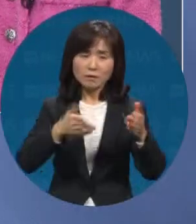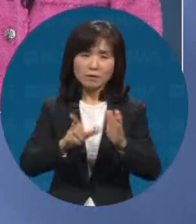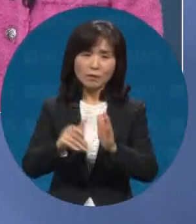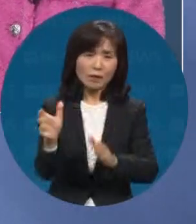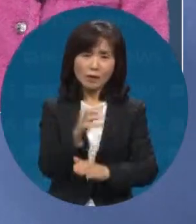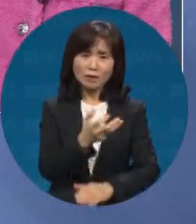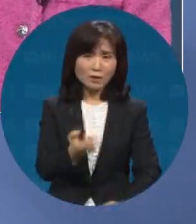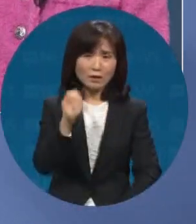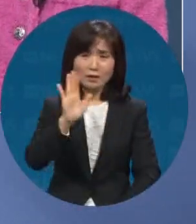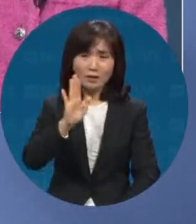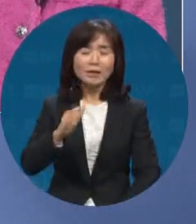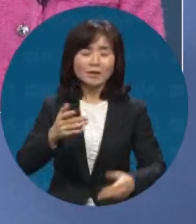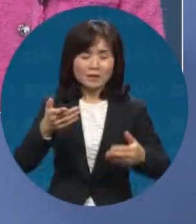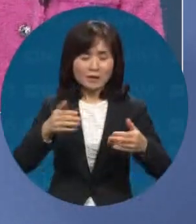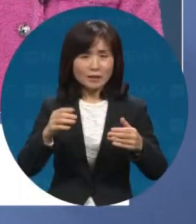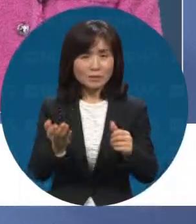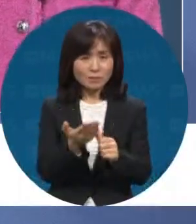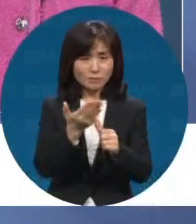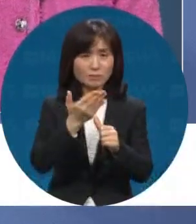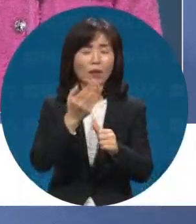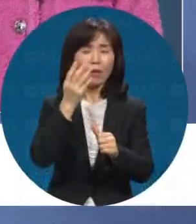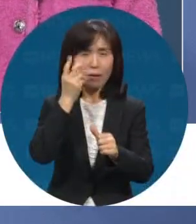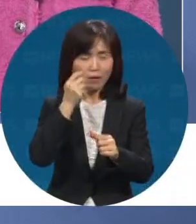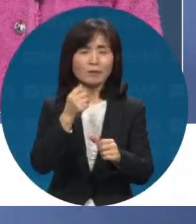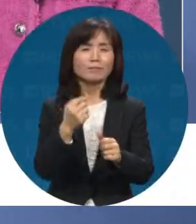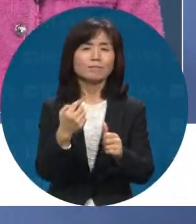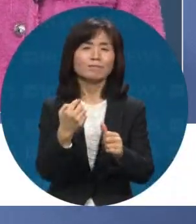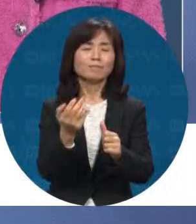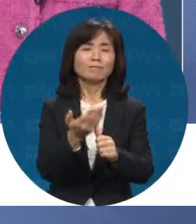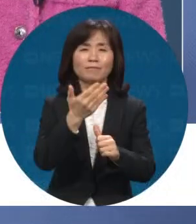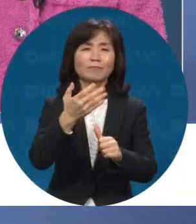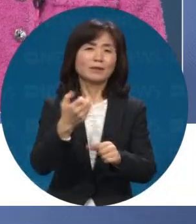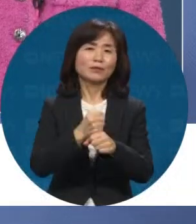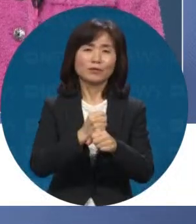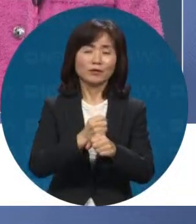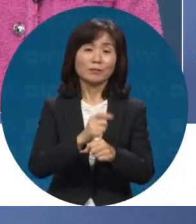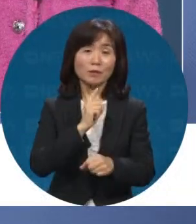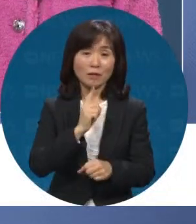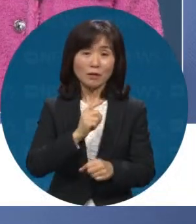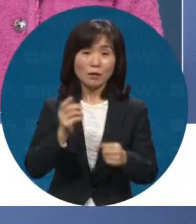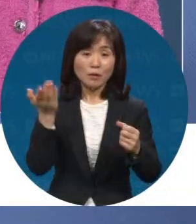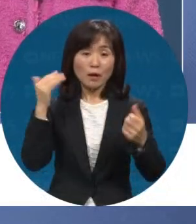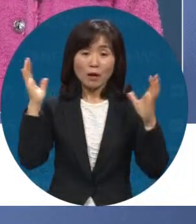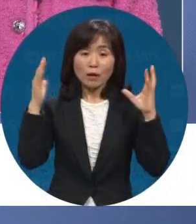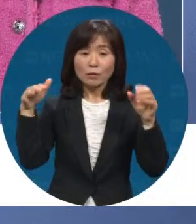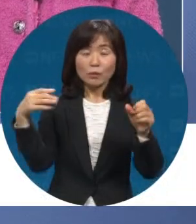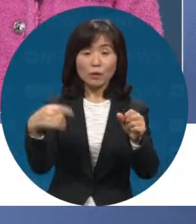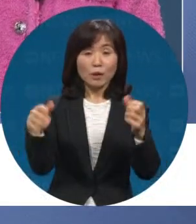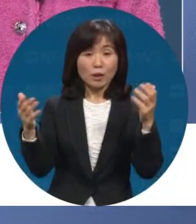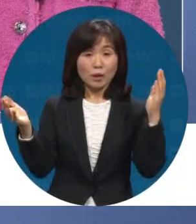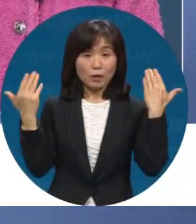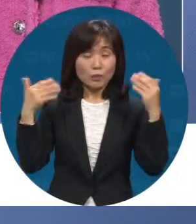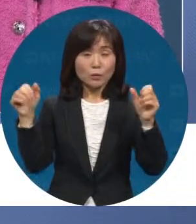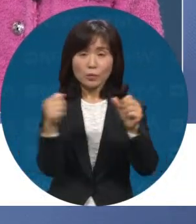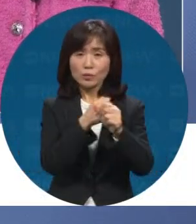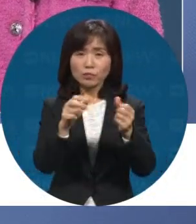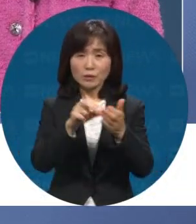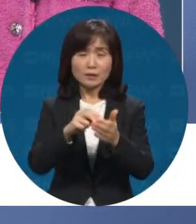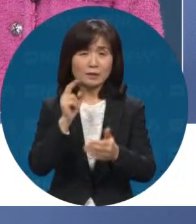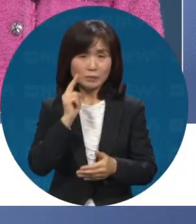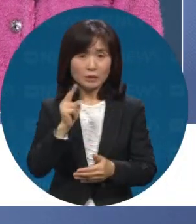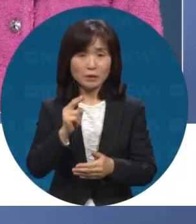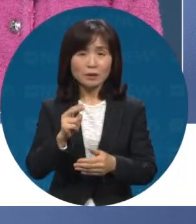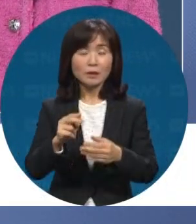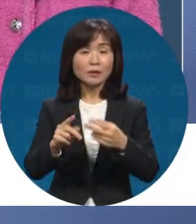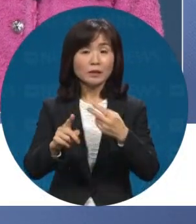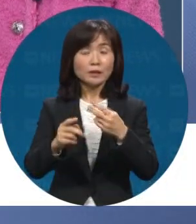아니라 길러지는 것이라고 해요 요즘 학교폭력 문제가 심각하잖아요 그래서 함께 연구를 진행했던 중고등학교